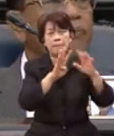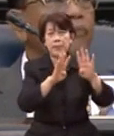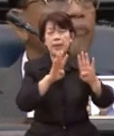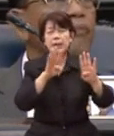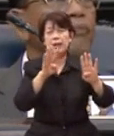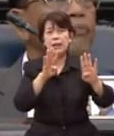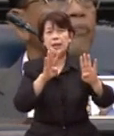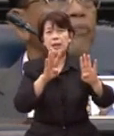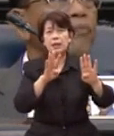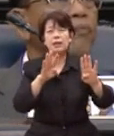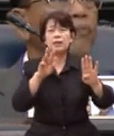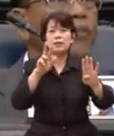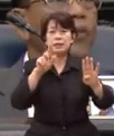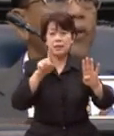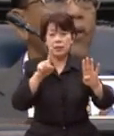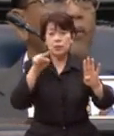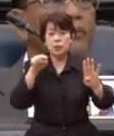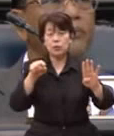031300